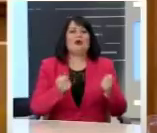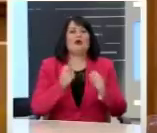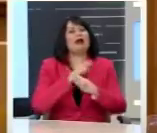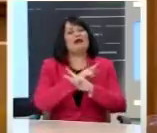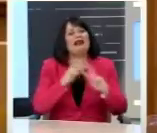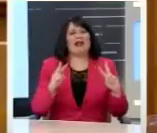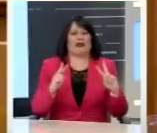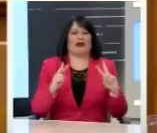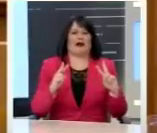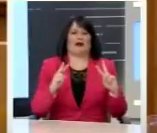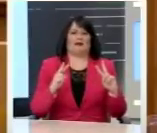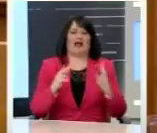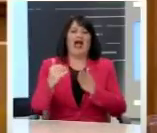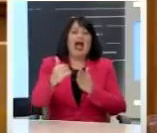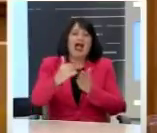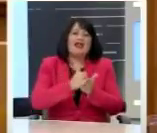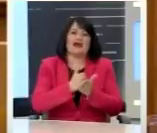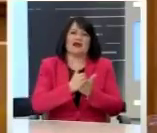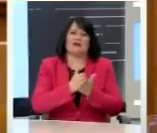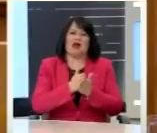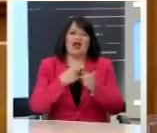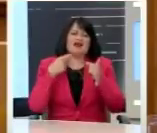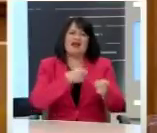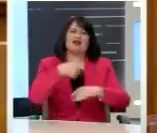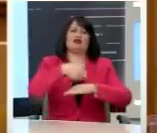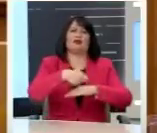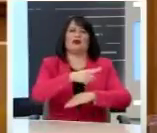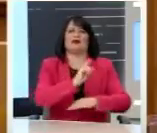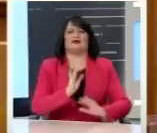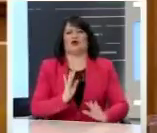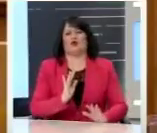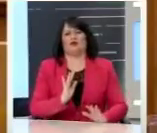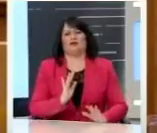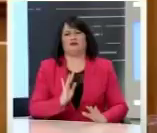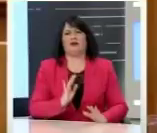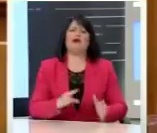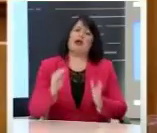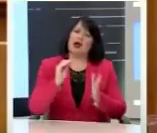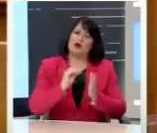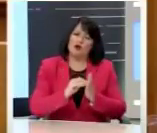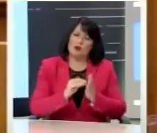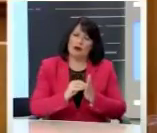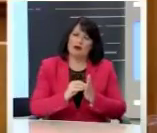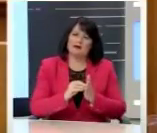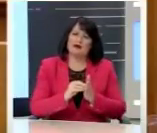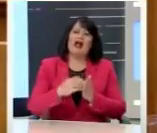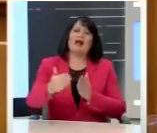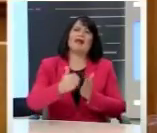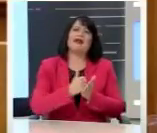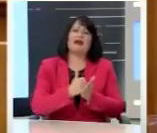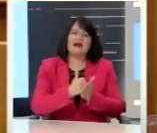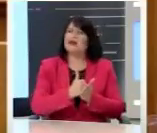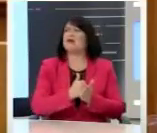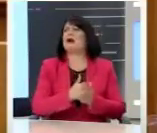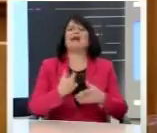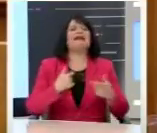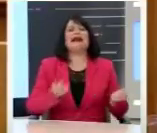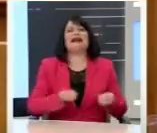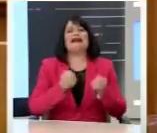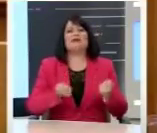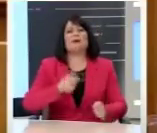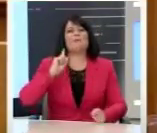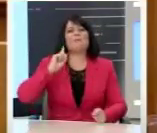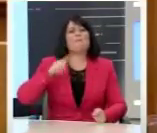ξεκάθαρα αυτό το αδίκημα, όπως επίσης και το αδίκημα της χρήσης